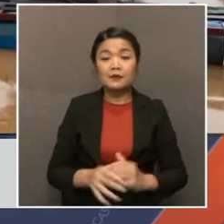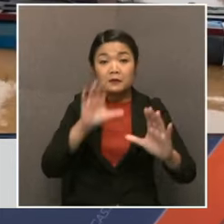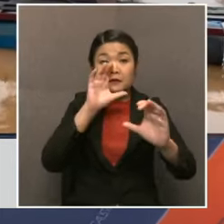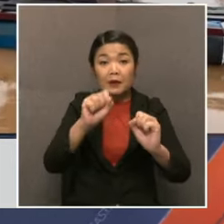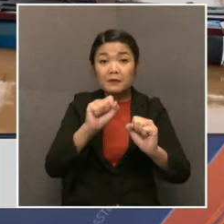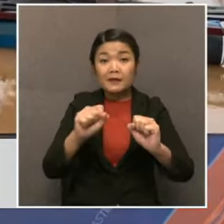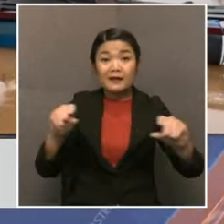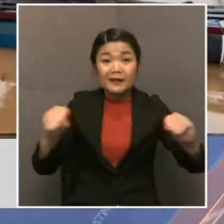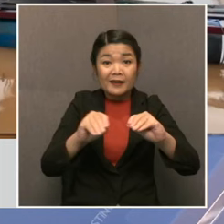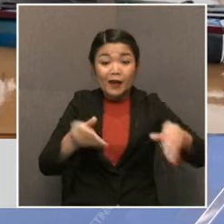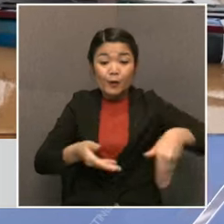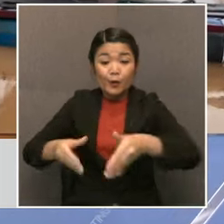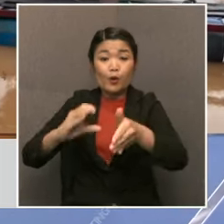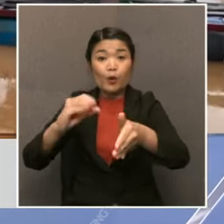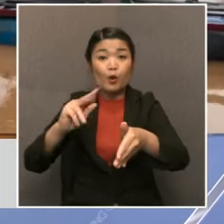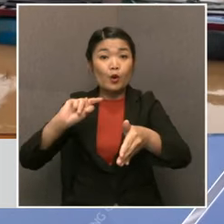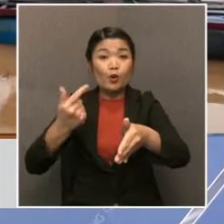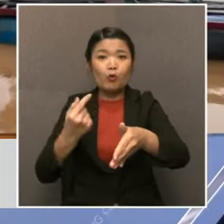จั